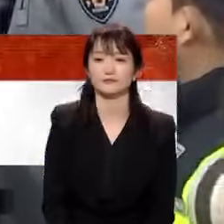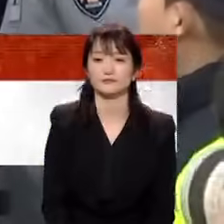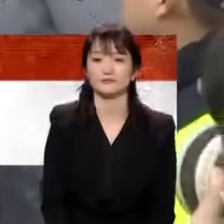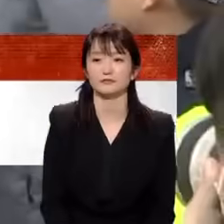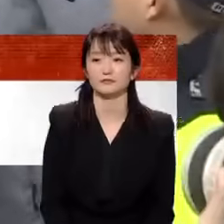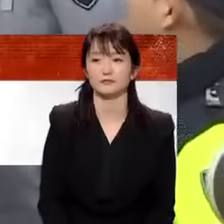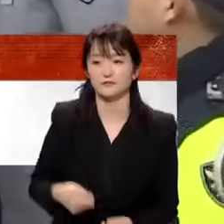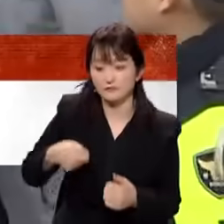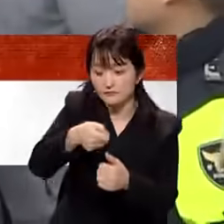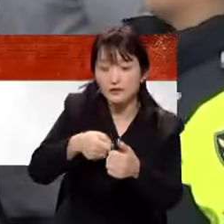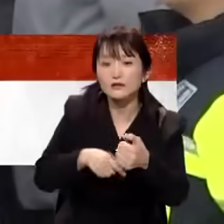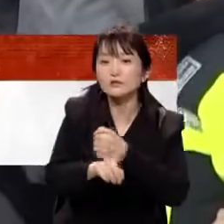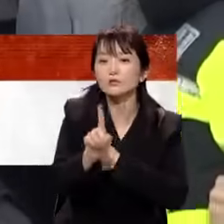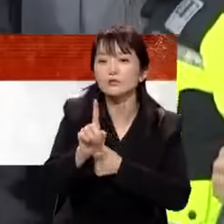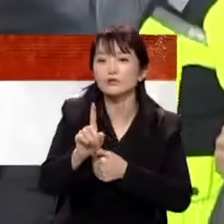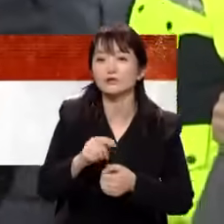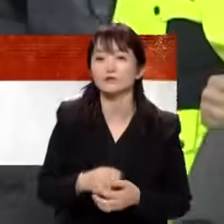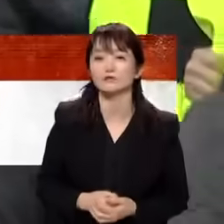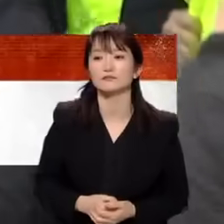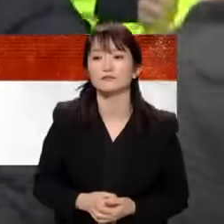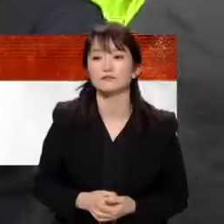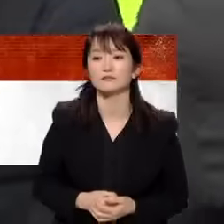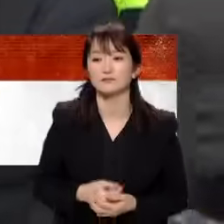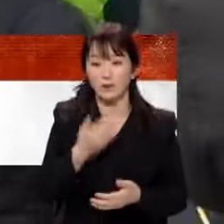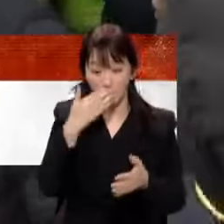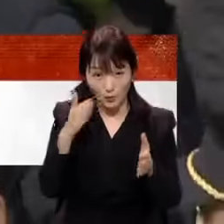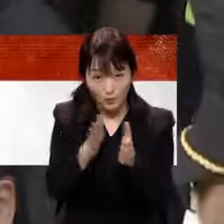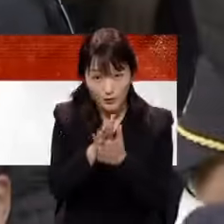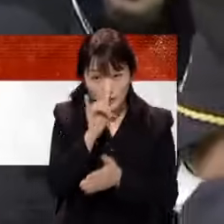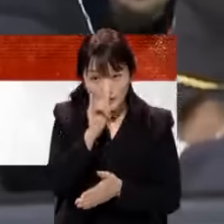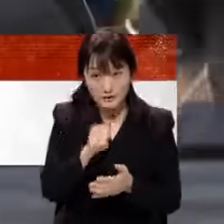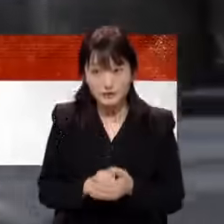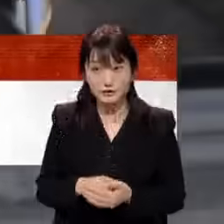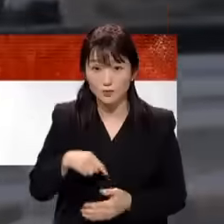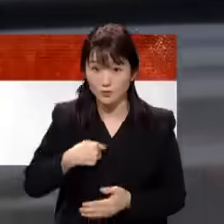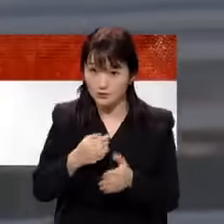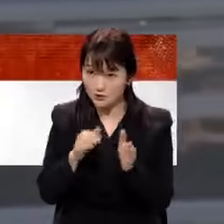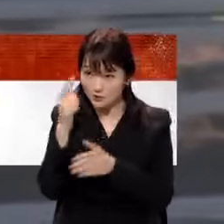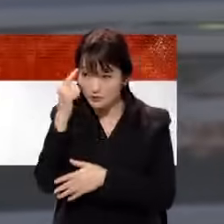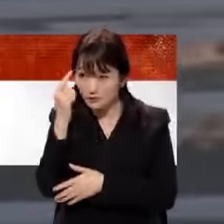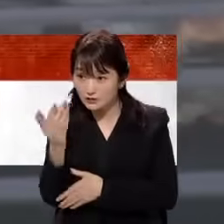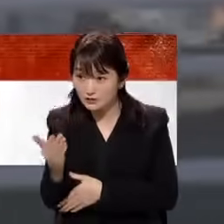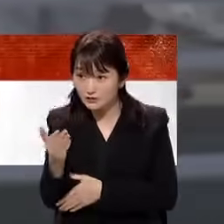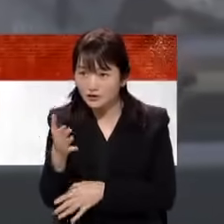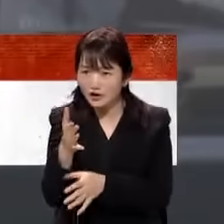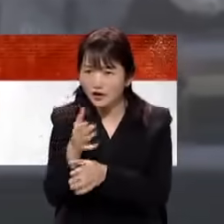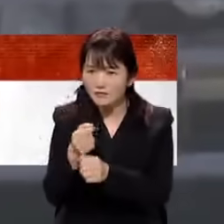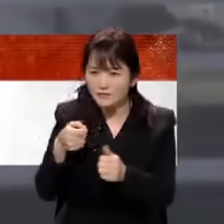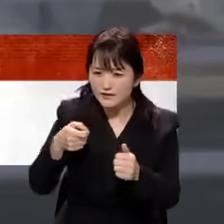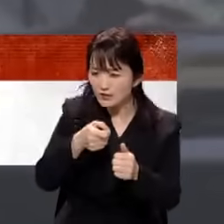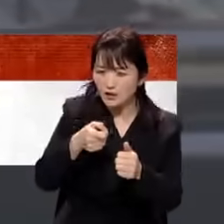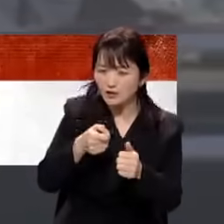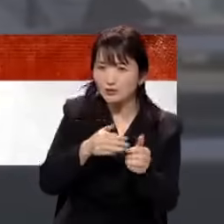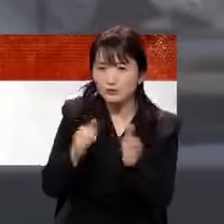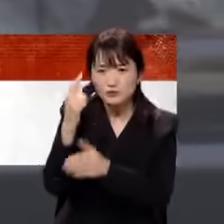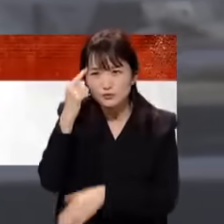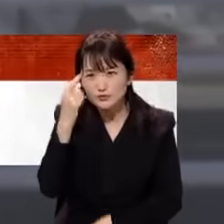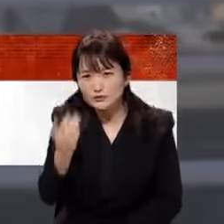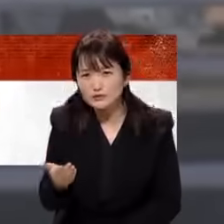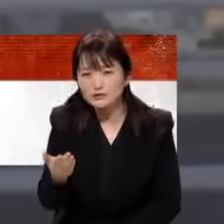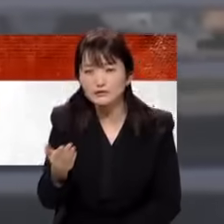범행 왜 저지르신 겁니까? 언제부터 범행 준비하신 겁니까? 언제부터 범행